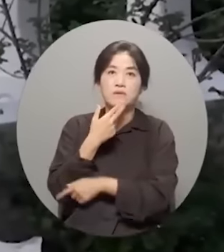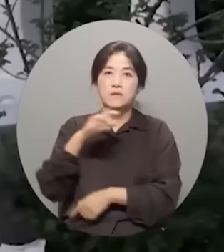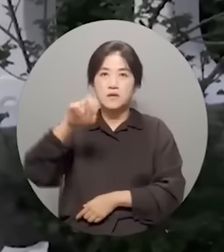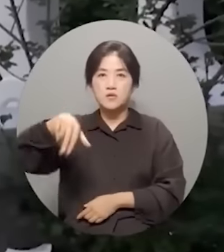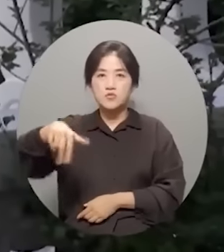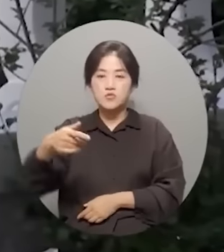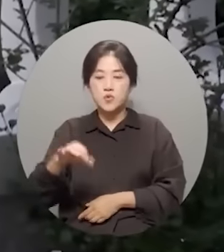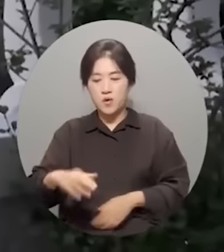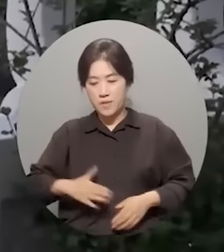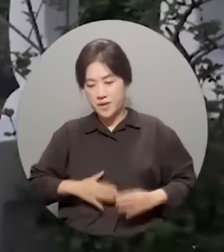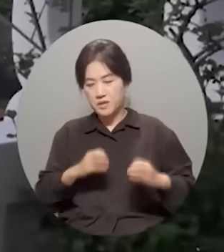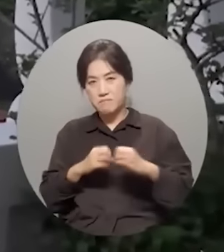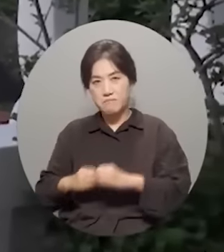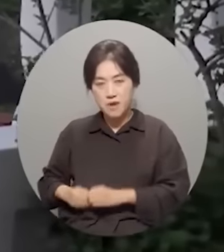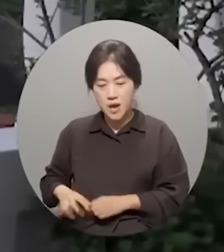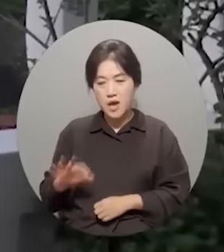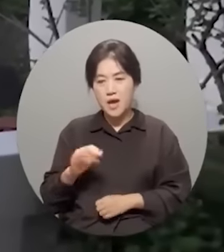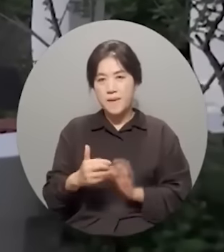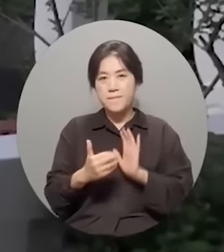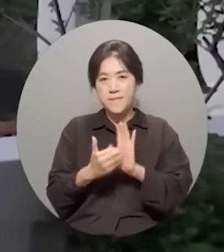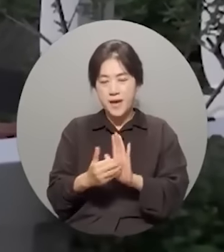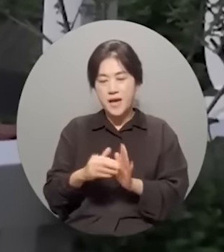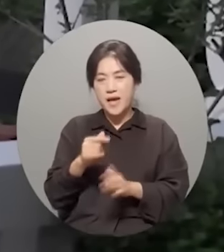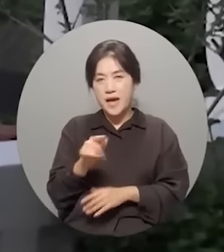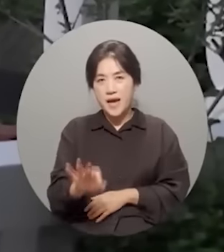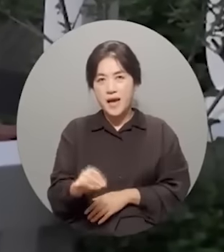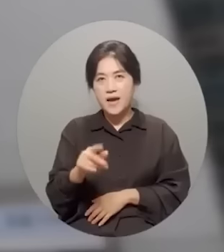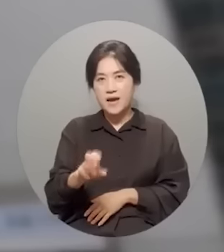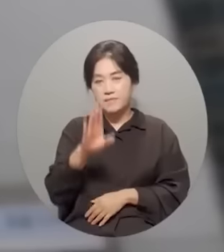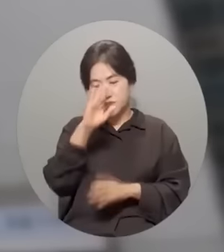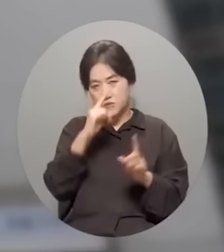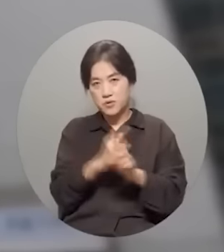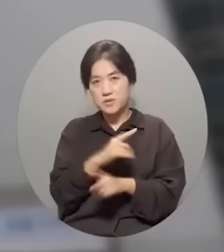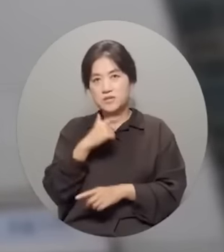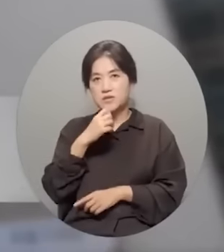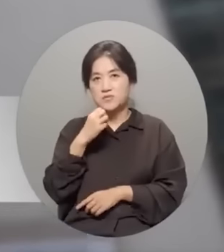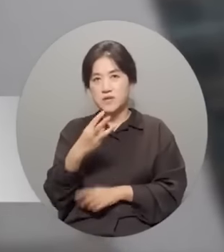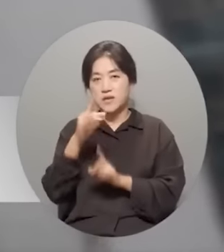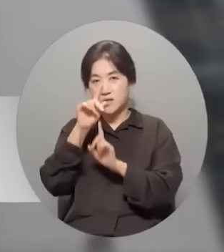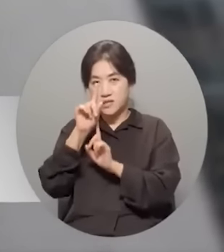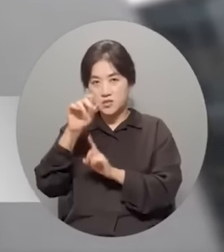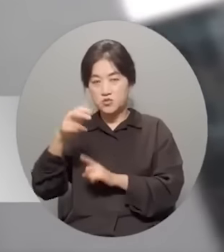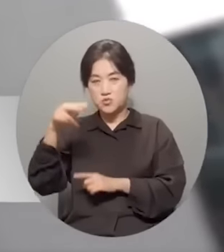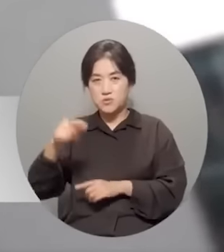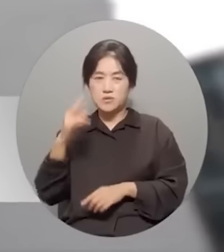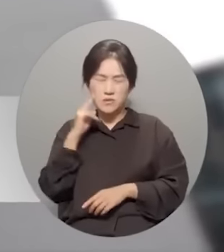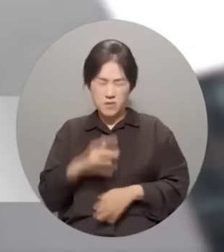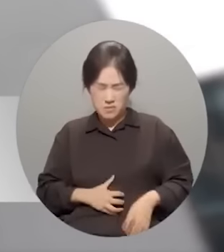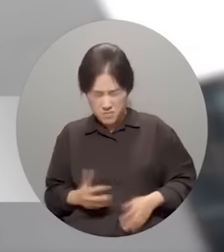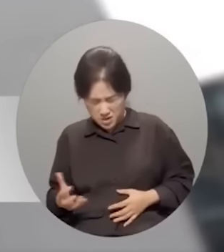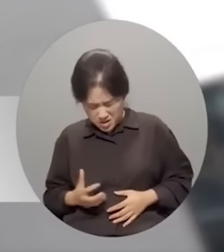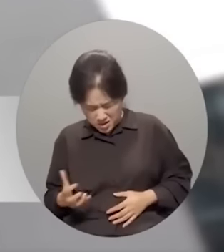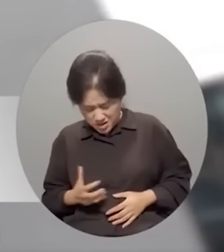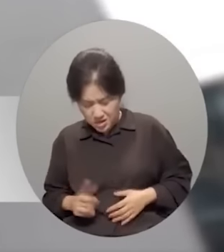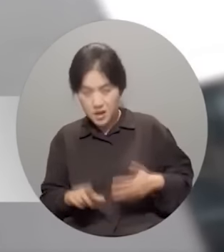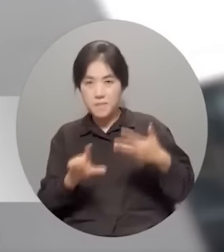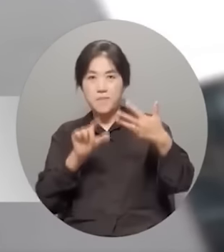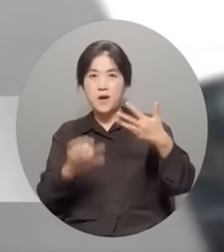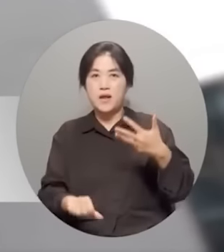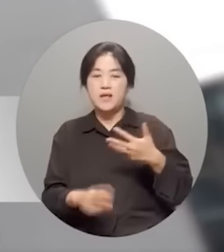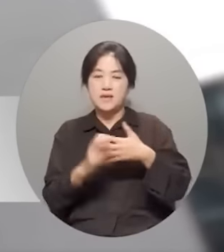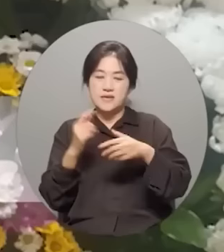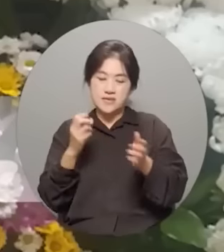간으로 전이돼 항암 치료를 받던 예순살 이윤순 씨 지난달 5일 심한 복통을 호소하며 간신이